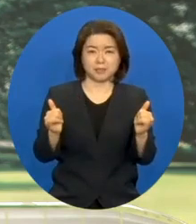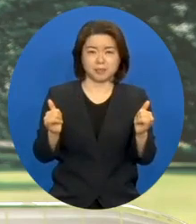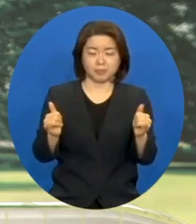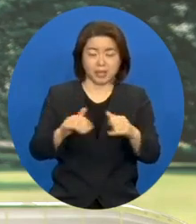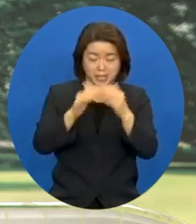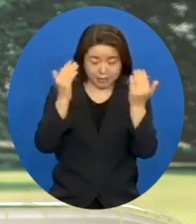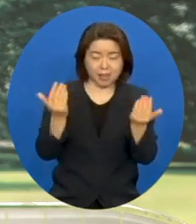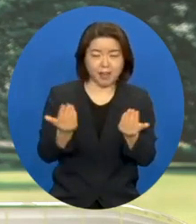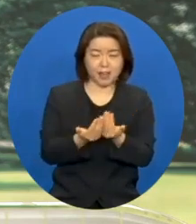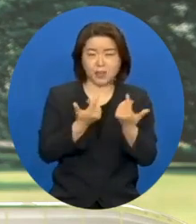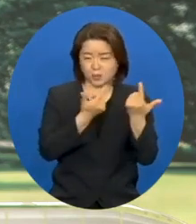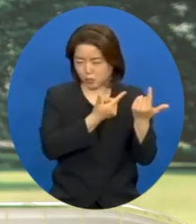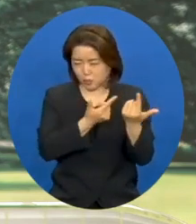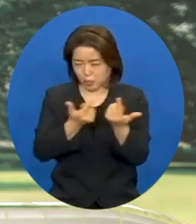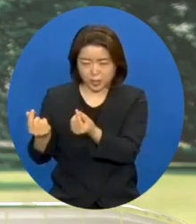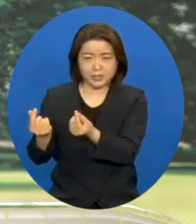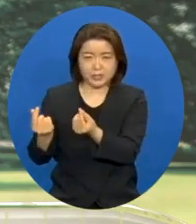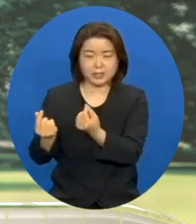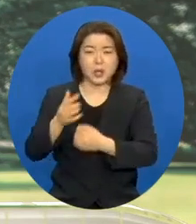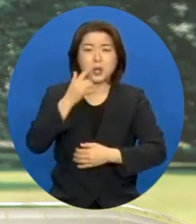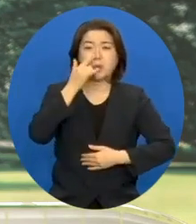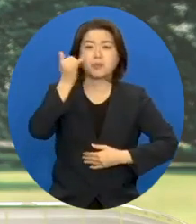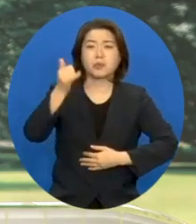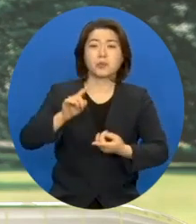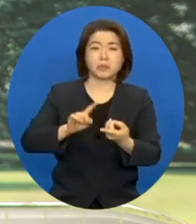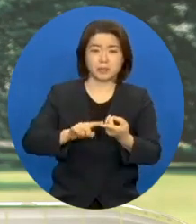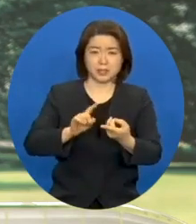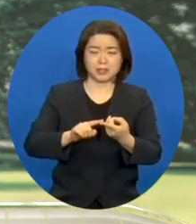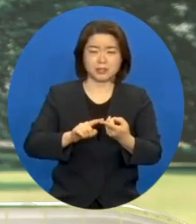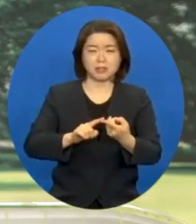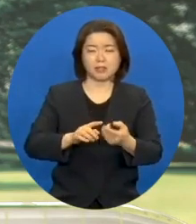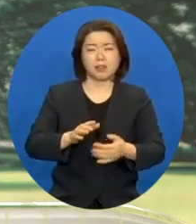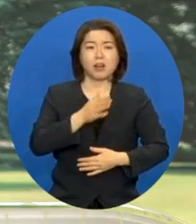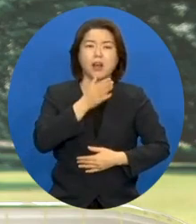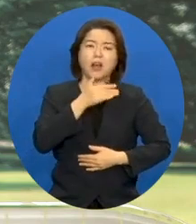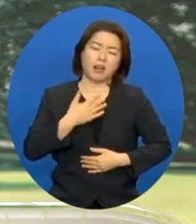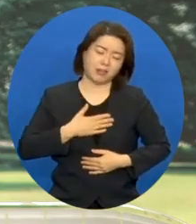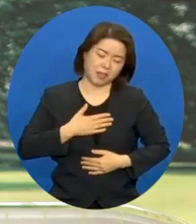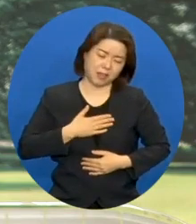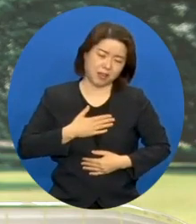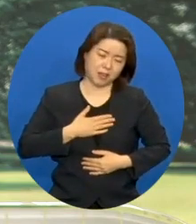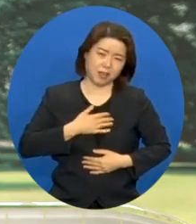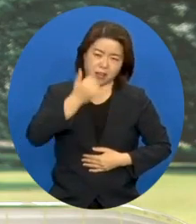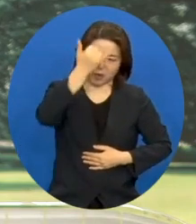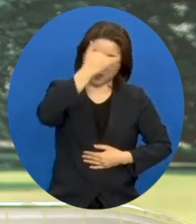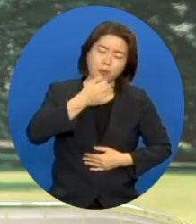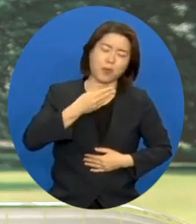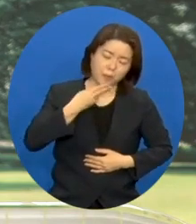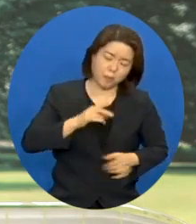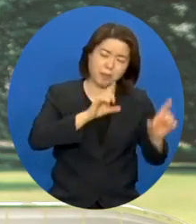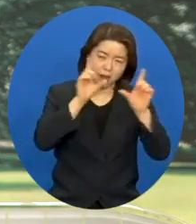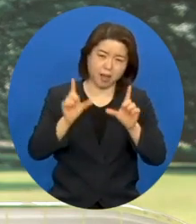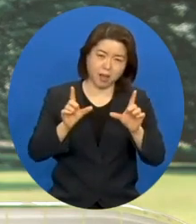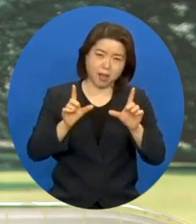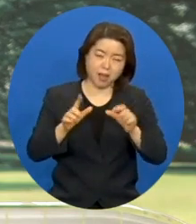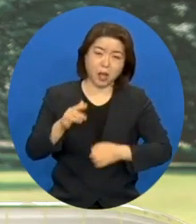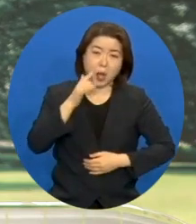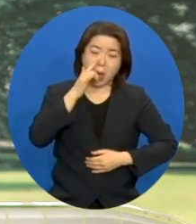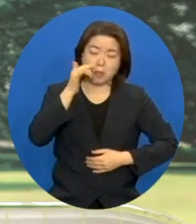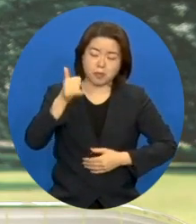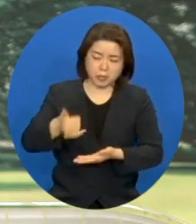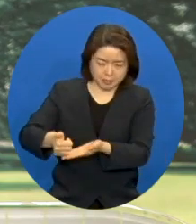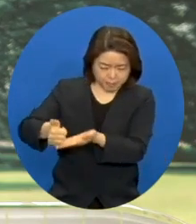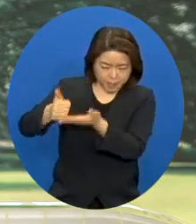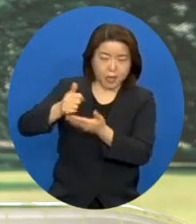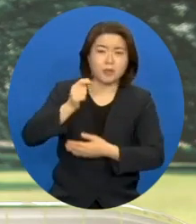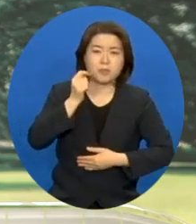모든 사람들이 다 부모님에 대하여 내가 불효하고 산다, 부모님을 공경하지 못하고